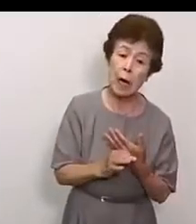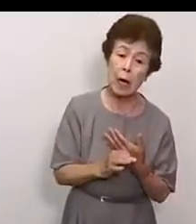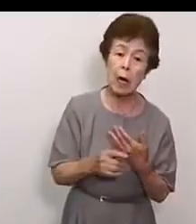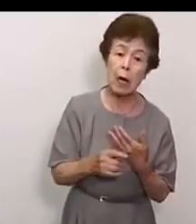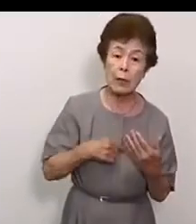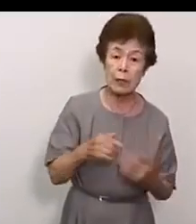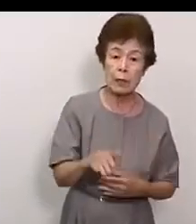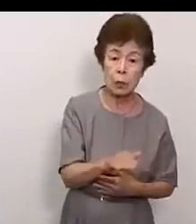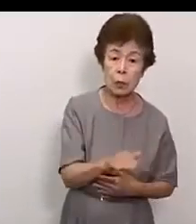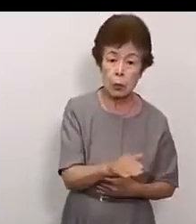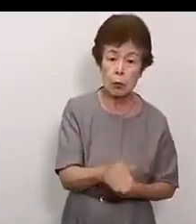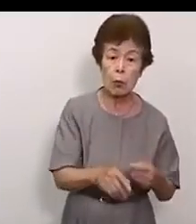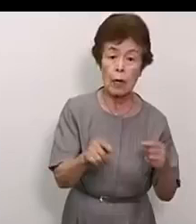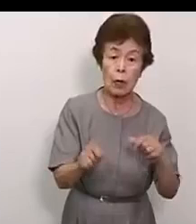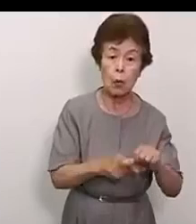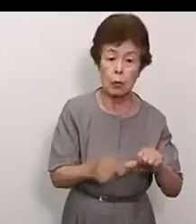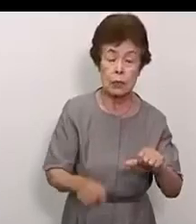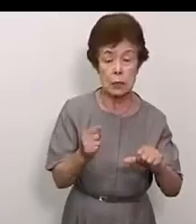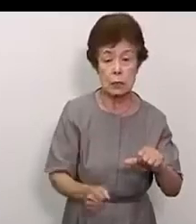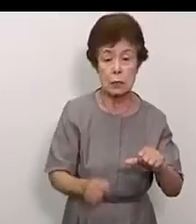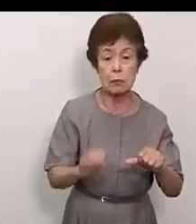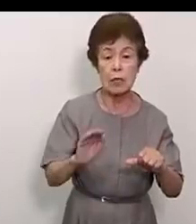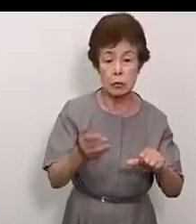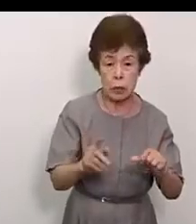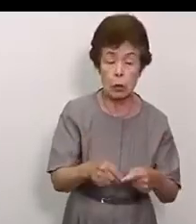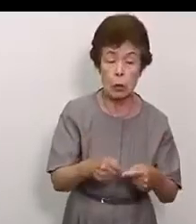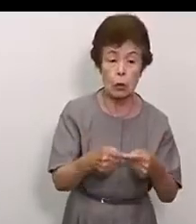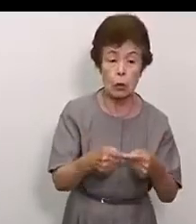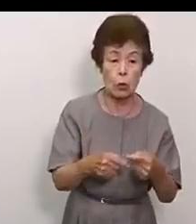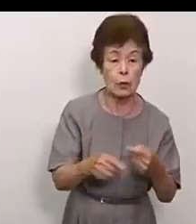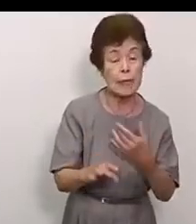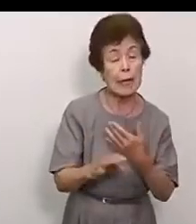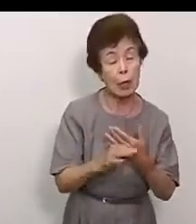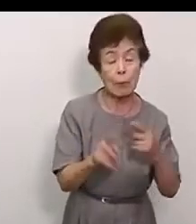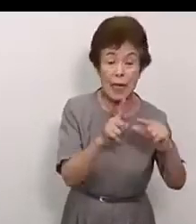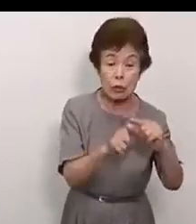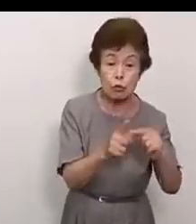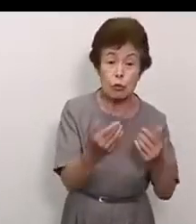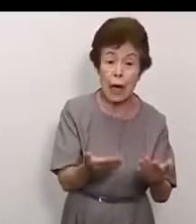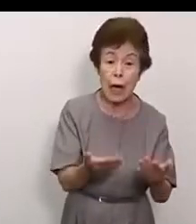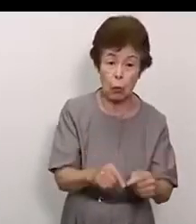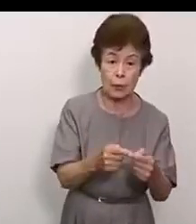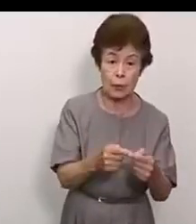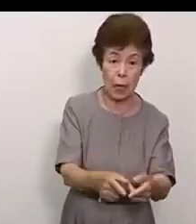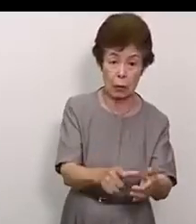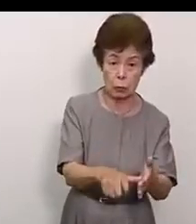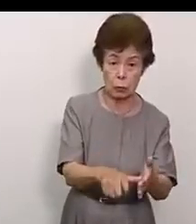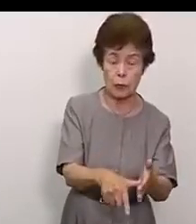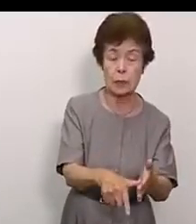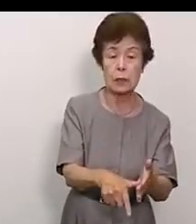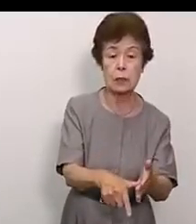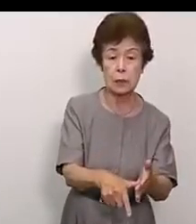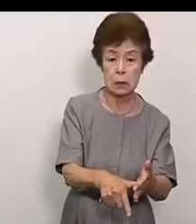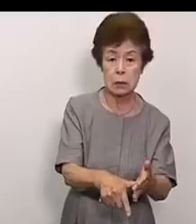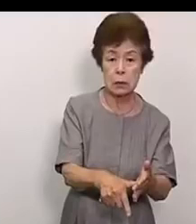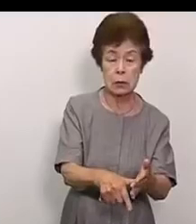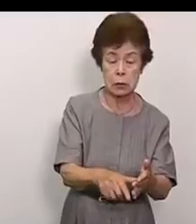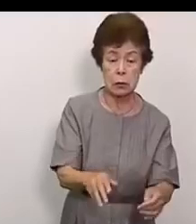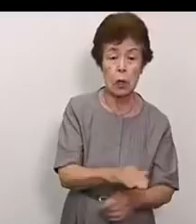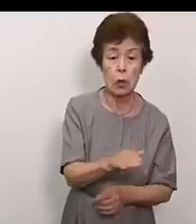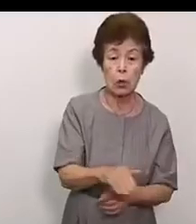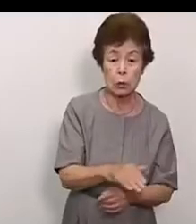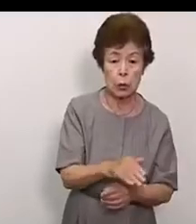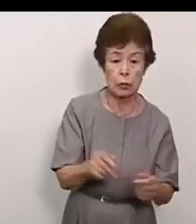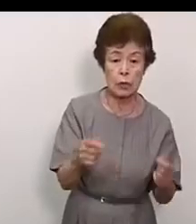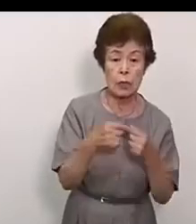ますけど、入学、例えば中学校に入学するときって子供に制服を買うとか